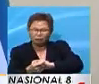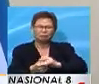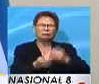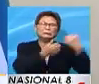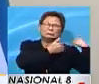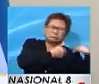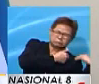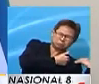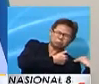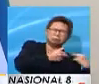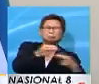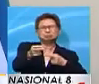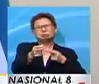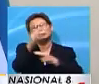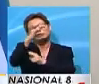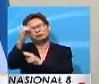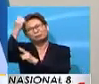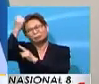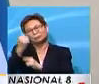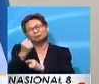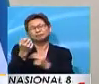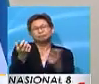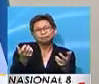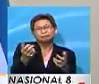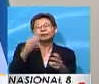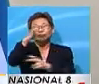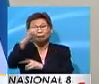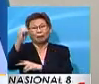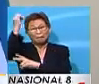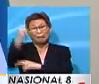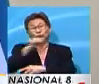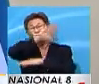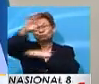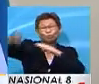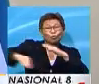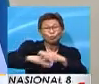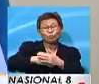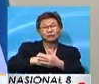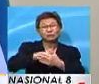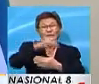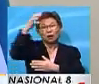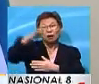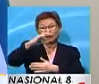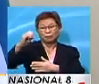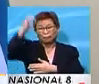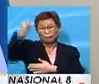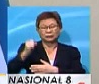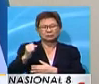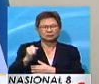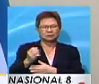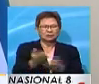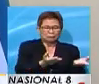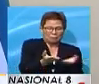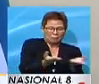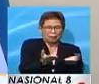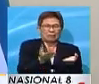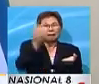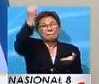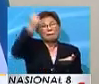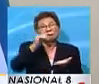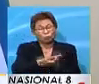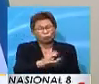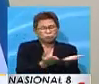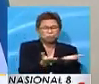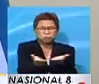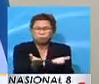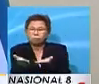membebankan pengusaha jadi pengusaha ini rata-rata mencari memberi khidmatan B sekolah